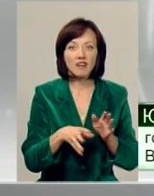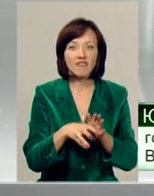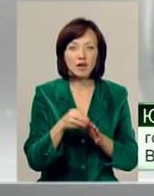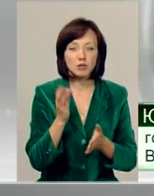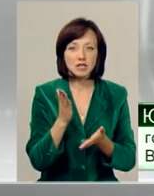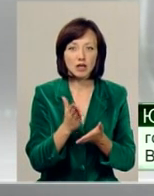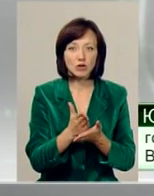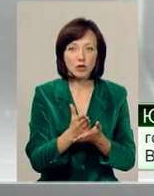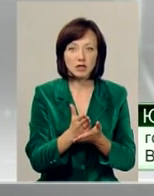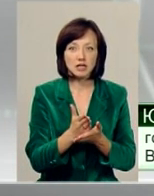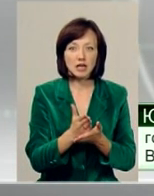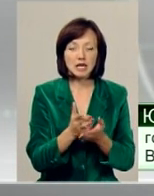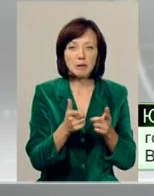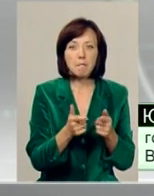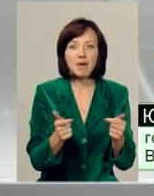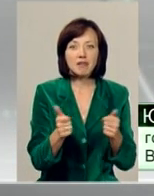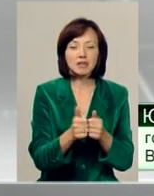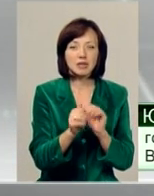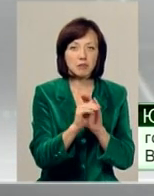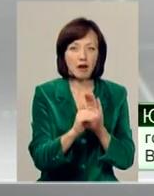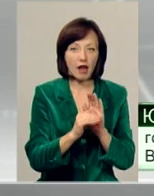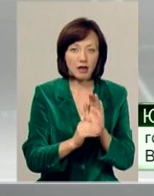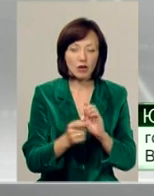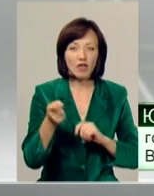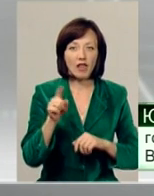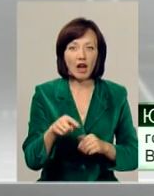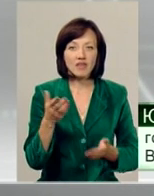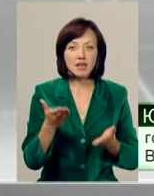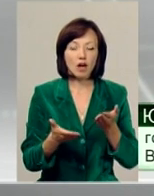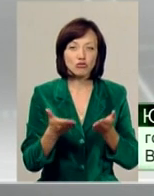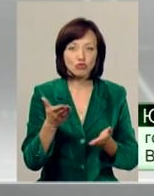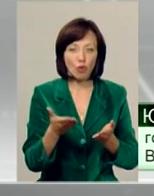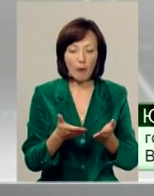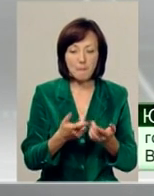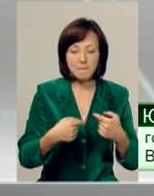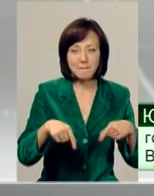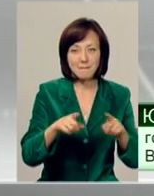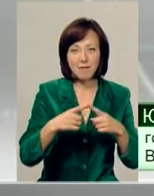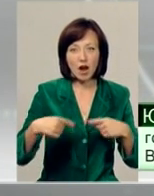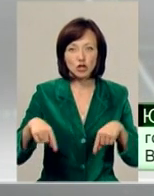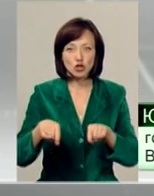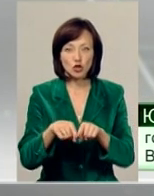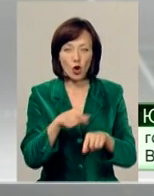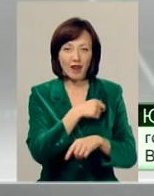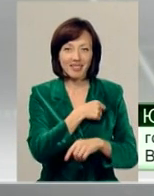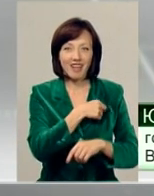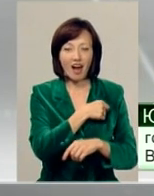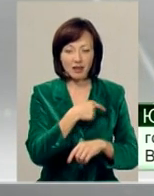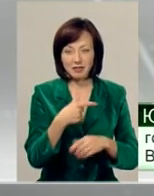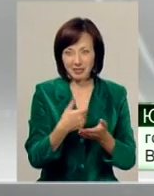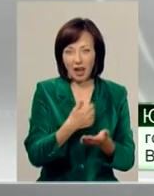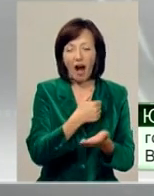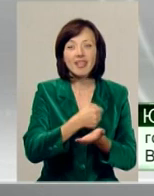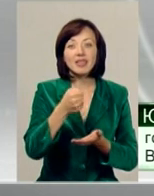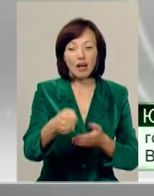становиться за партійним рейтингом Навіть якщо мажоритарник і роздавав наприклад достатню